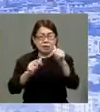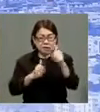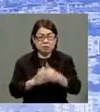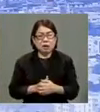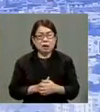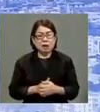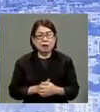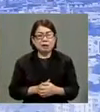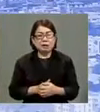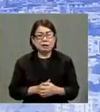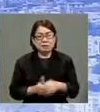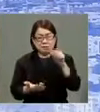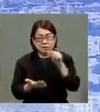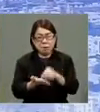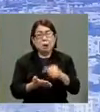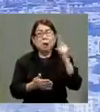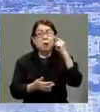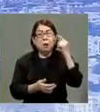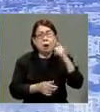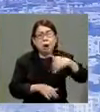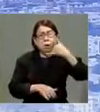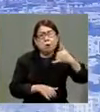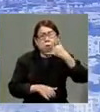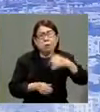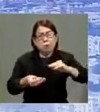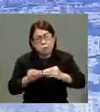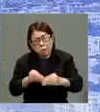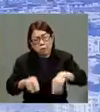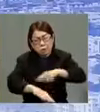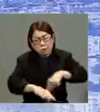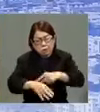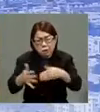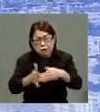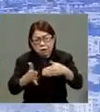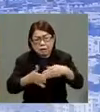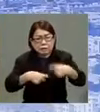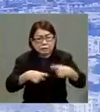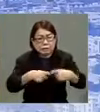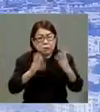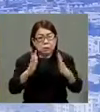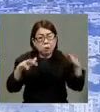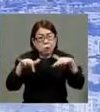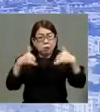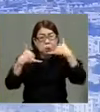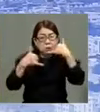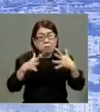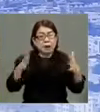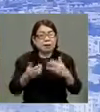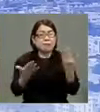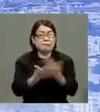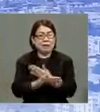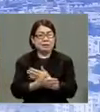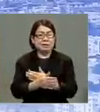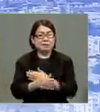ก็เป็นการสื่อสารกันก็เลยทำขึ้นมาเพื่อเอาไว้จัดการแก้ไขปัญหาสื่อสาร 2-3 ทางที่ว่านี้นะครับเพราะฉะนั้น